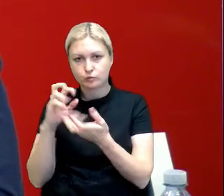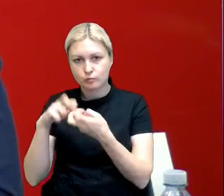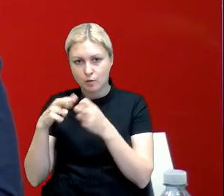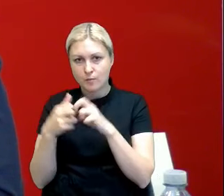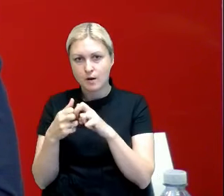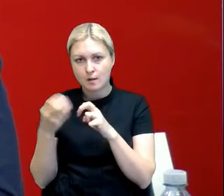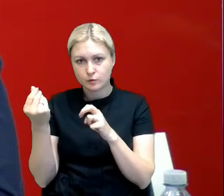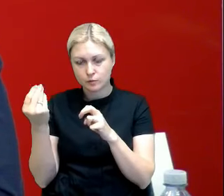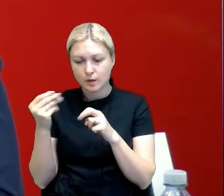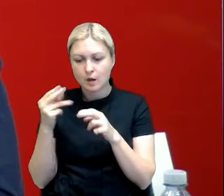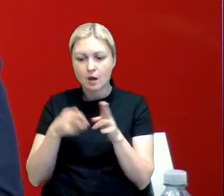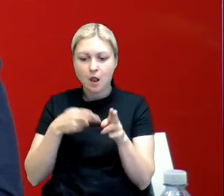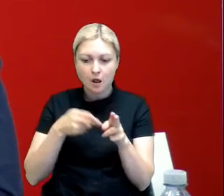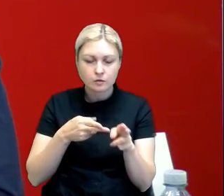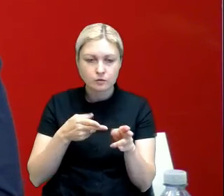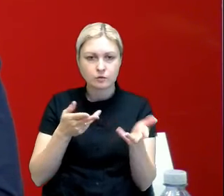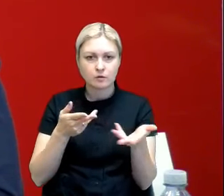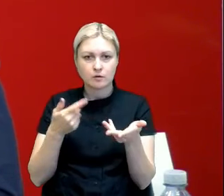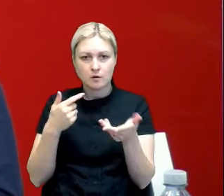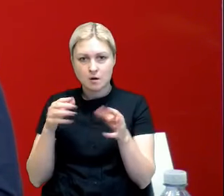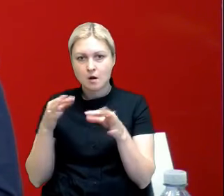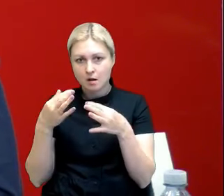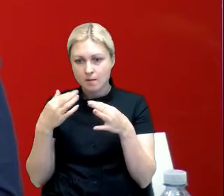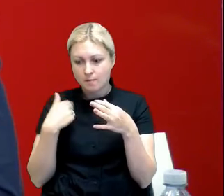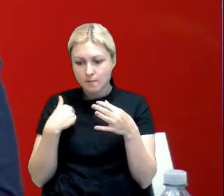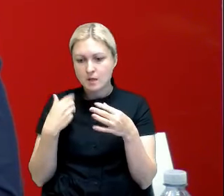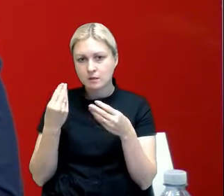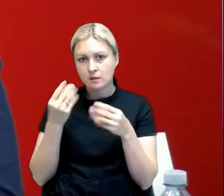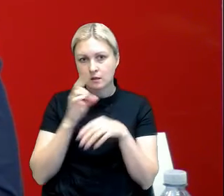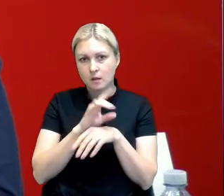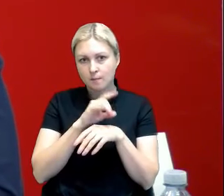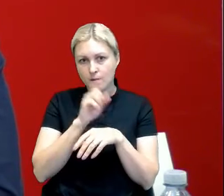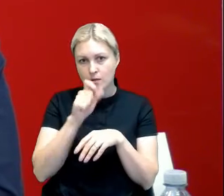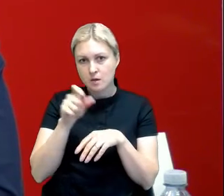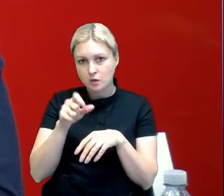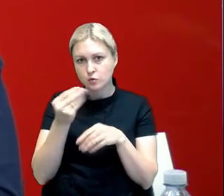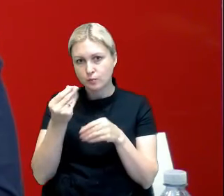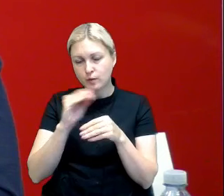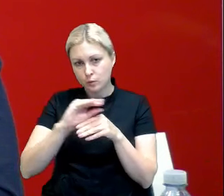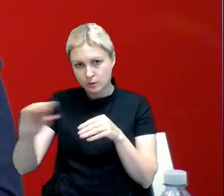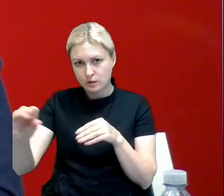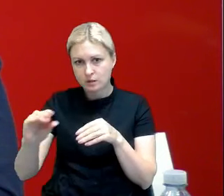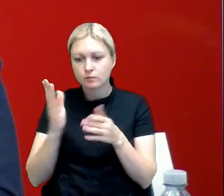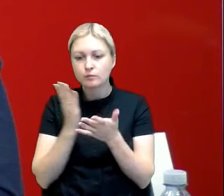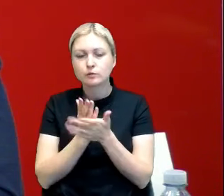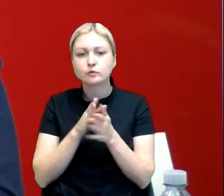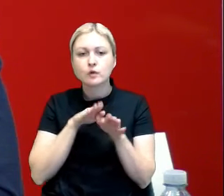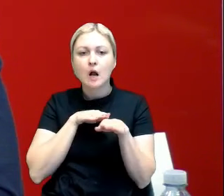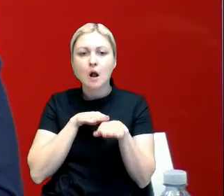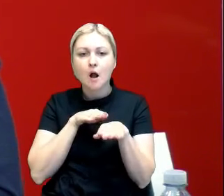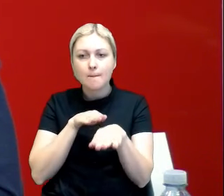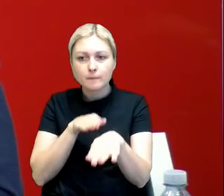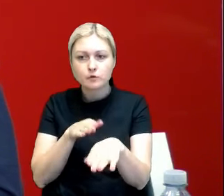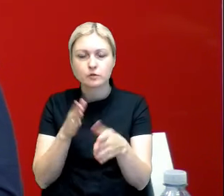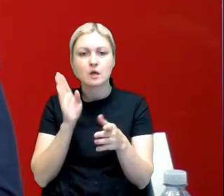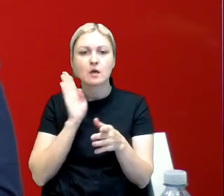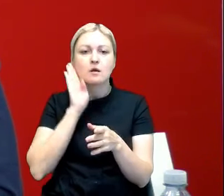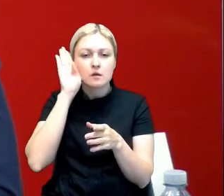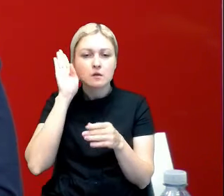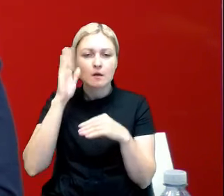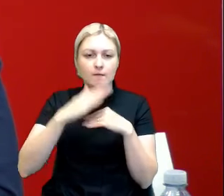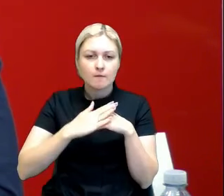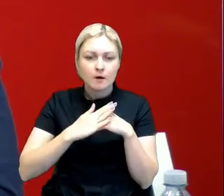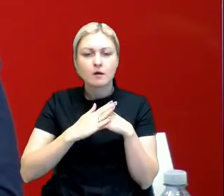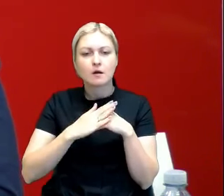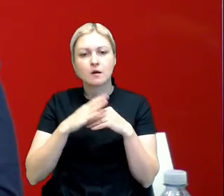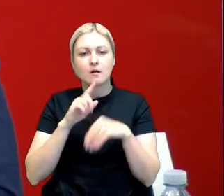geležinkeliuose leiskit mes skirsim klaipėdiečių pinigus nes tie kamščiai kurie yra rytais ir vakarais pyko